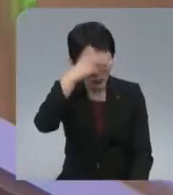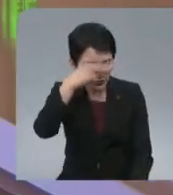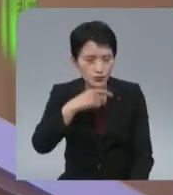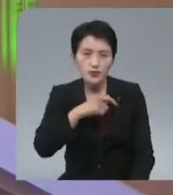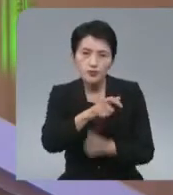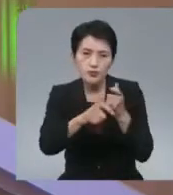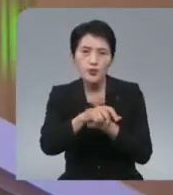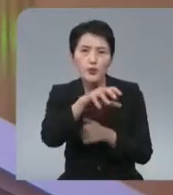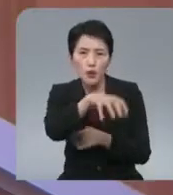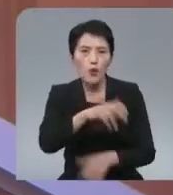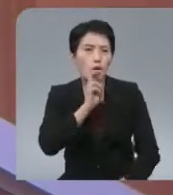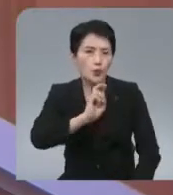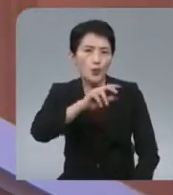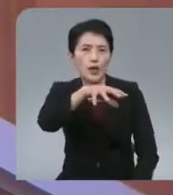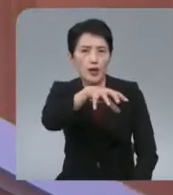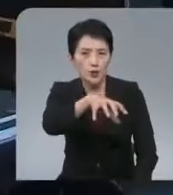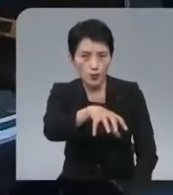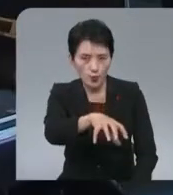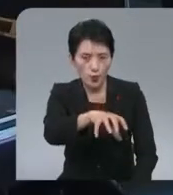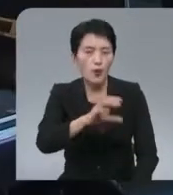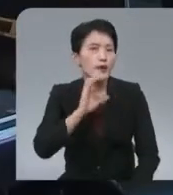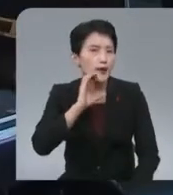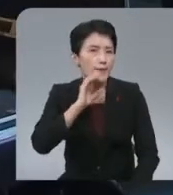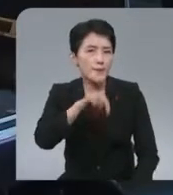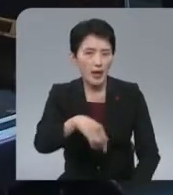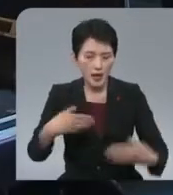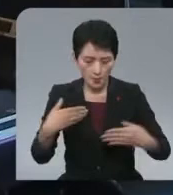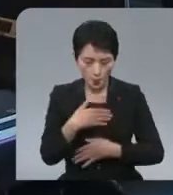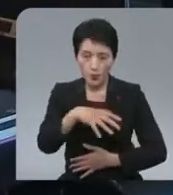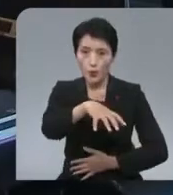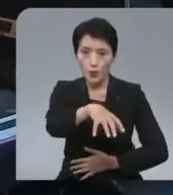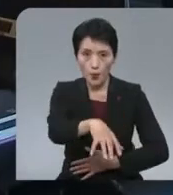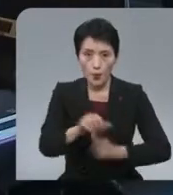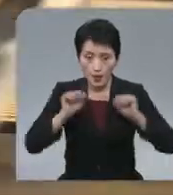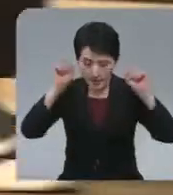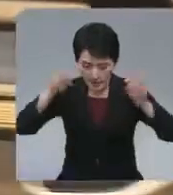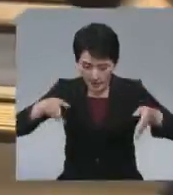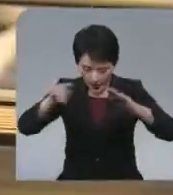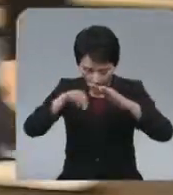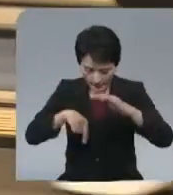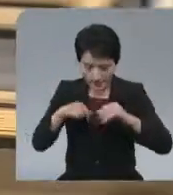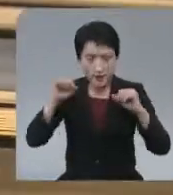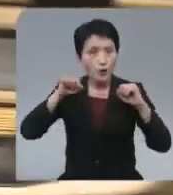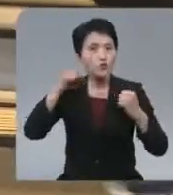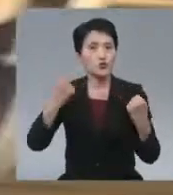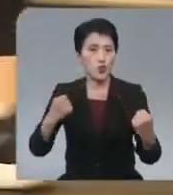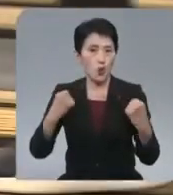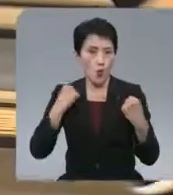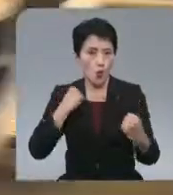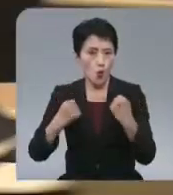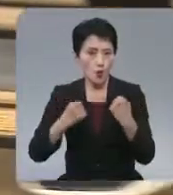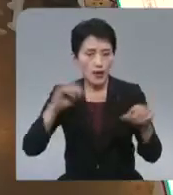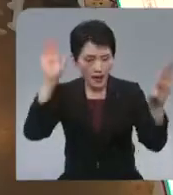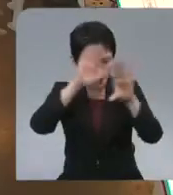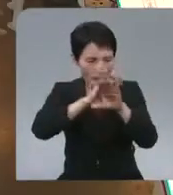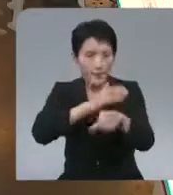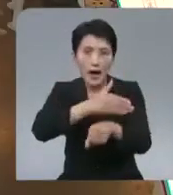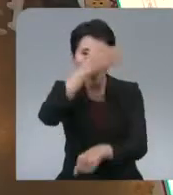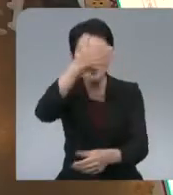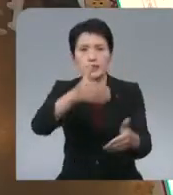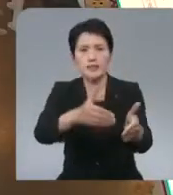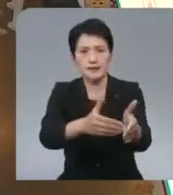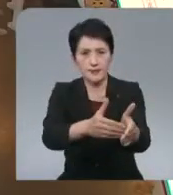négatif ou qui ont été guéris du coc vie de 19 les jeunes âgés de moins de 18 ans et les individus pour lesquels